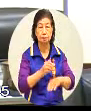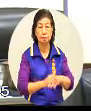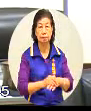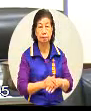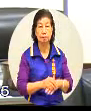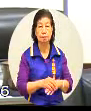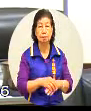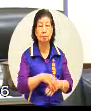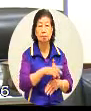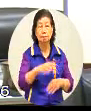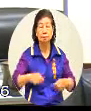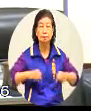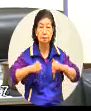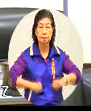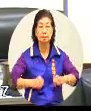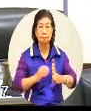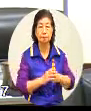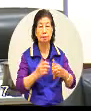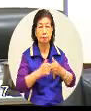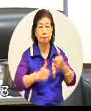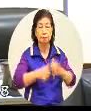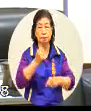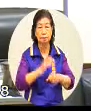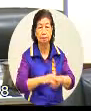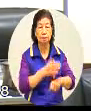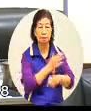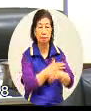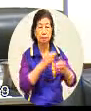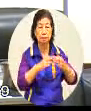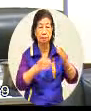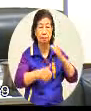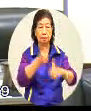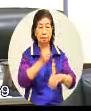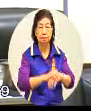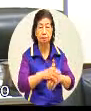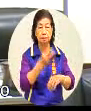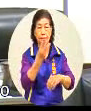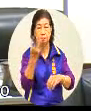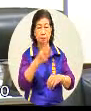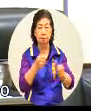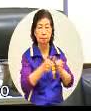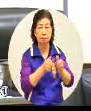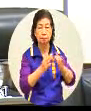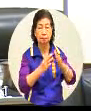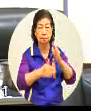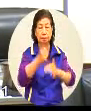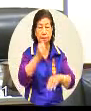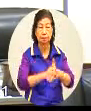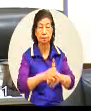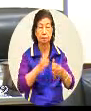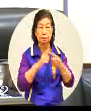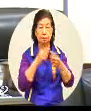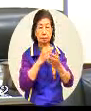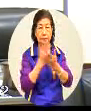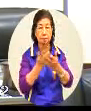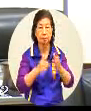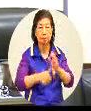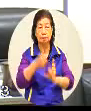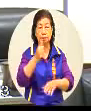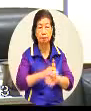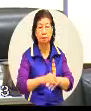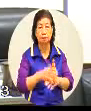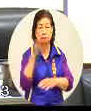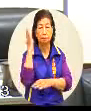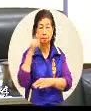咱诶康市长吼，啊，咱陈市长，啊，三位副市长，啊，咱秘书长，咱市